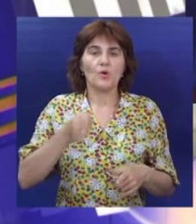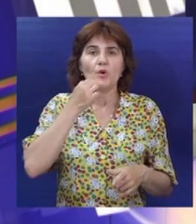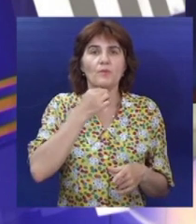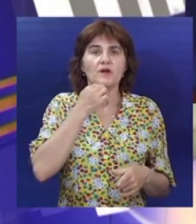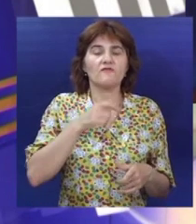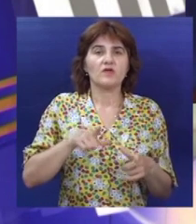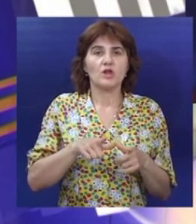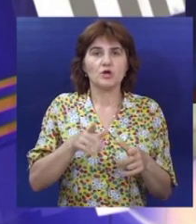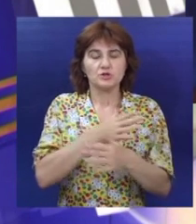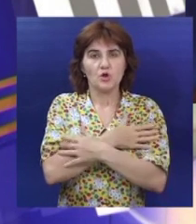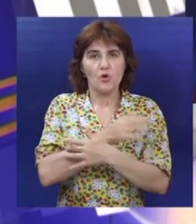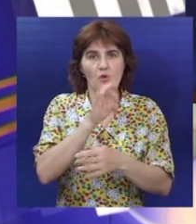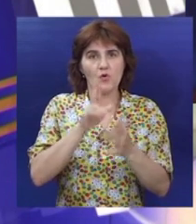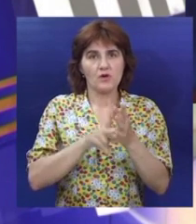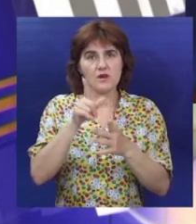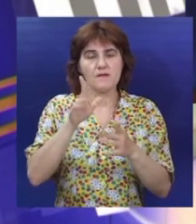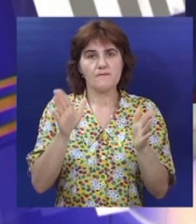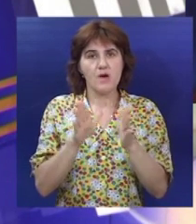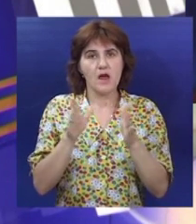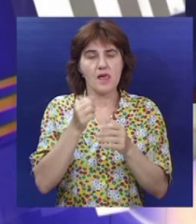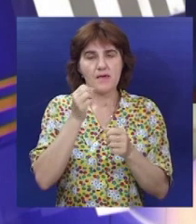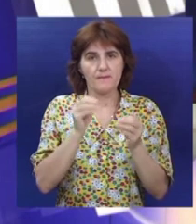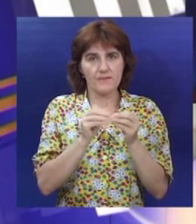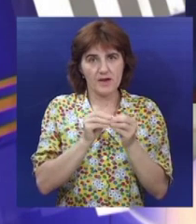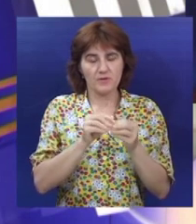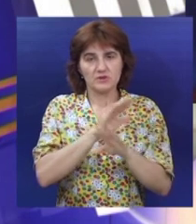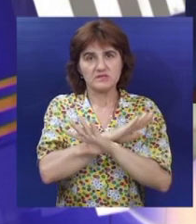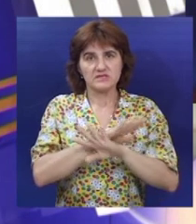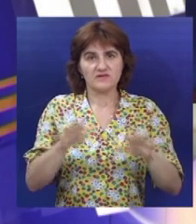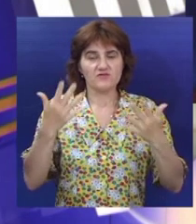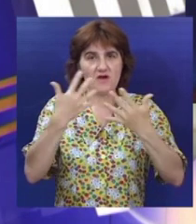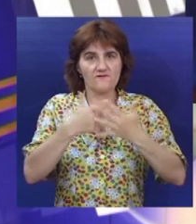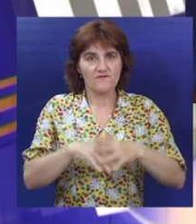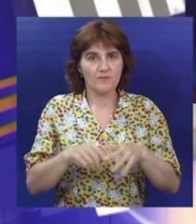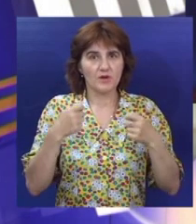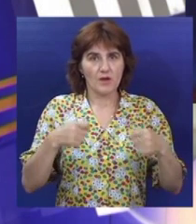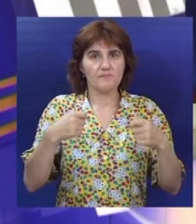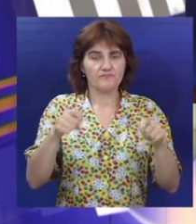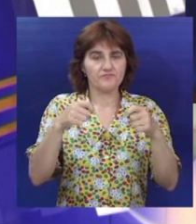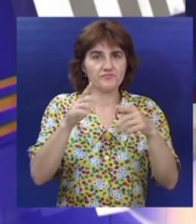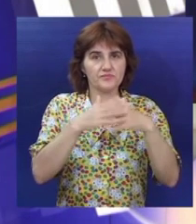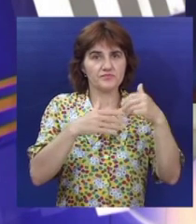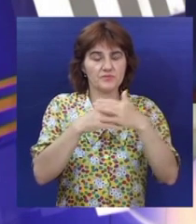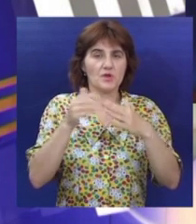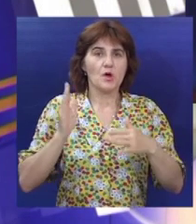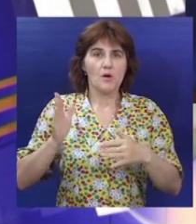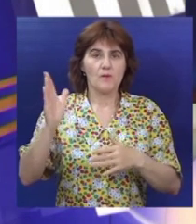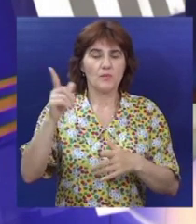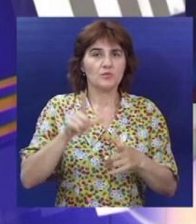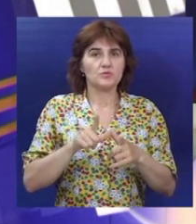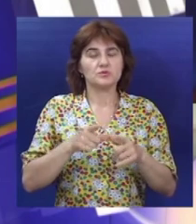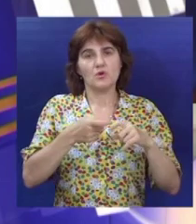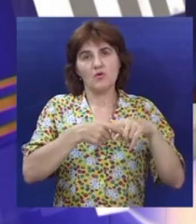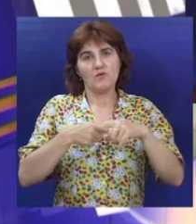U privrednoj zoni Mali Bajmok završena je izgradnja saobraćajnica za buduće fabrike Swarovski i Calcedonia, a u toku je izgradnja